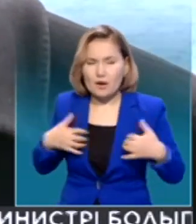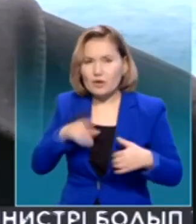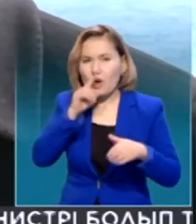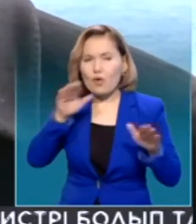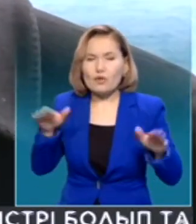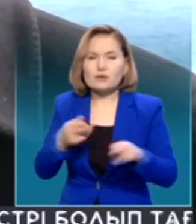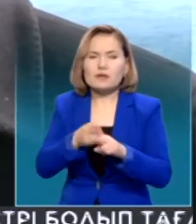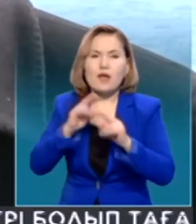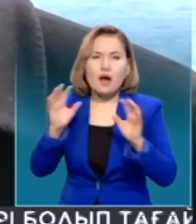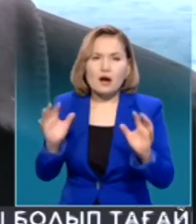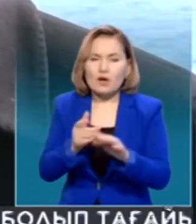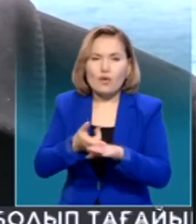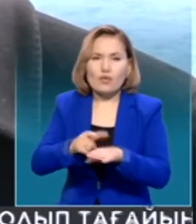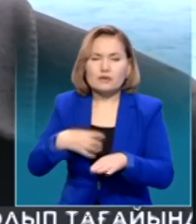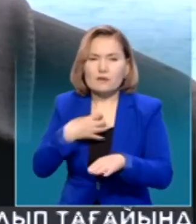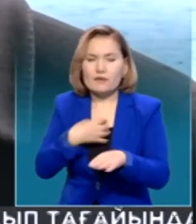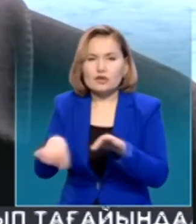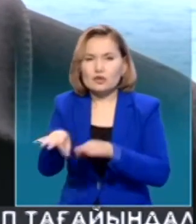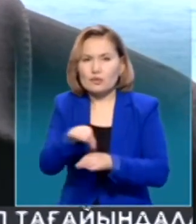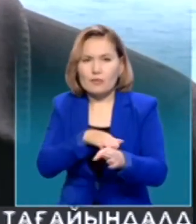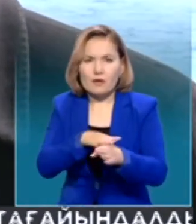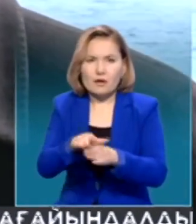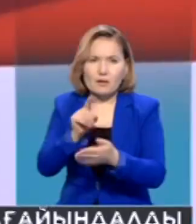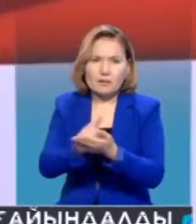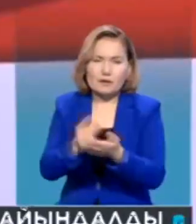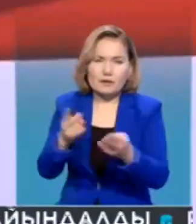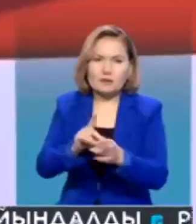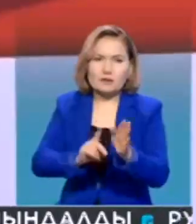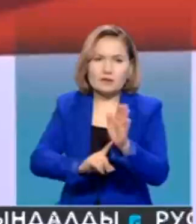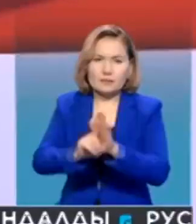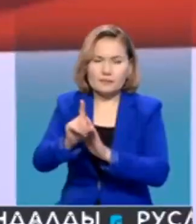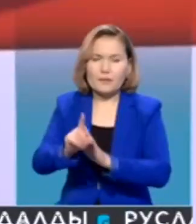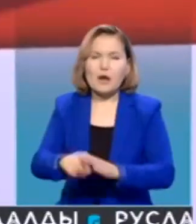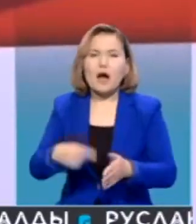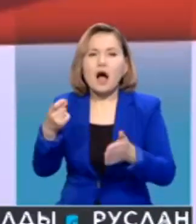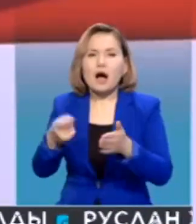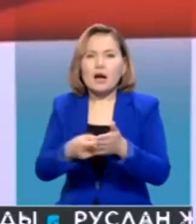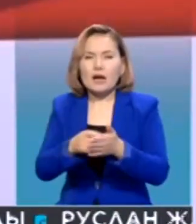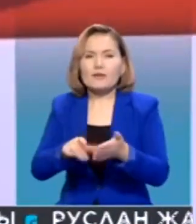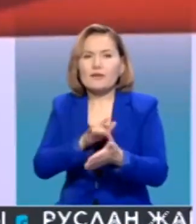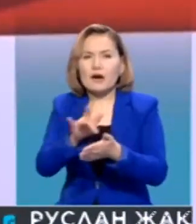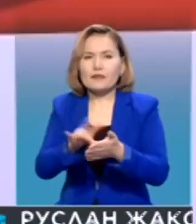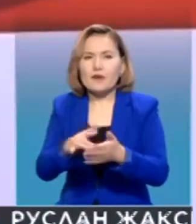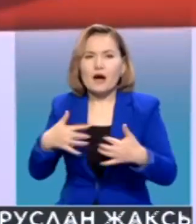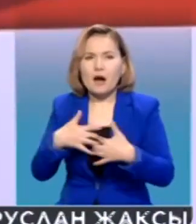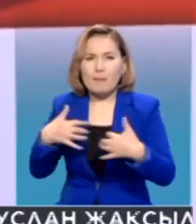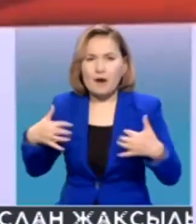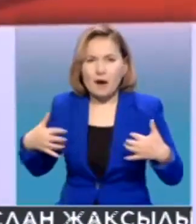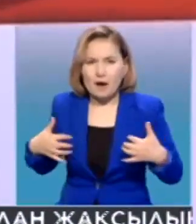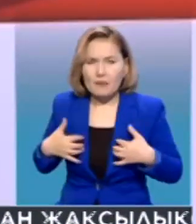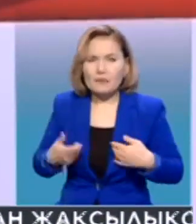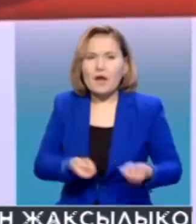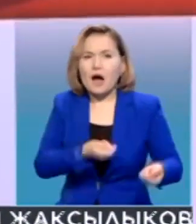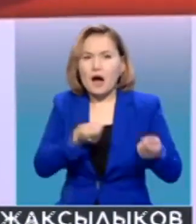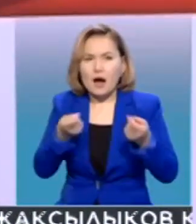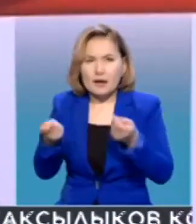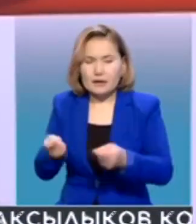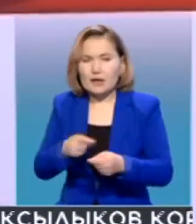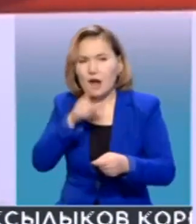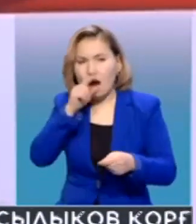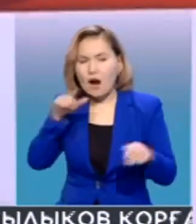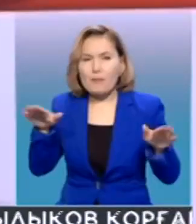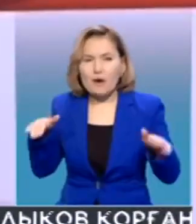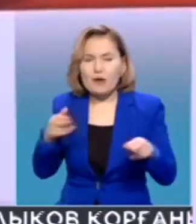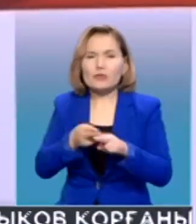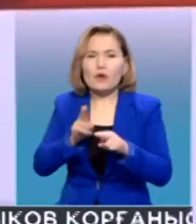құстарды қамқорлыққа алу үшін арнайы жоба болу керек. Ал Қарағандыдағы хайуанаттар бағына келінген қара аққулар